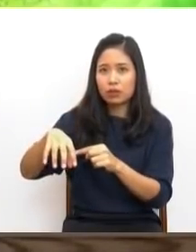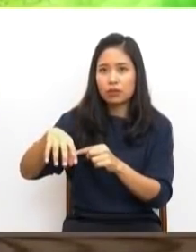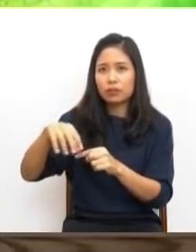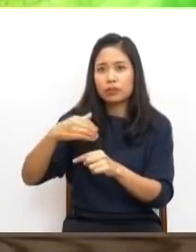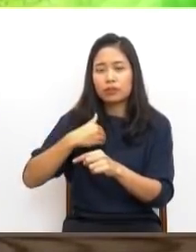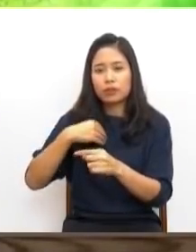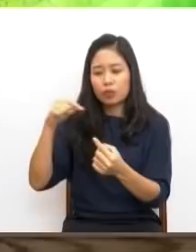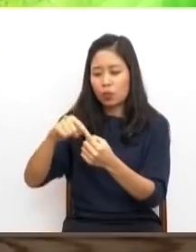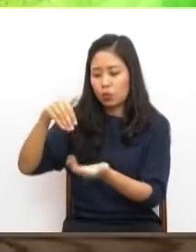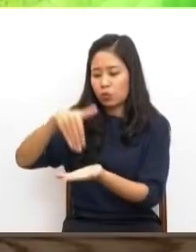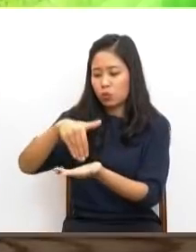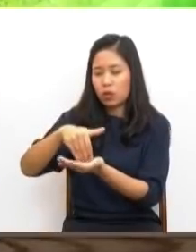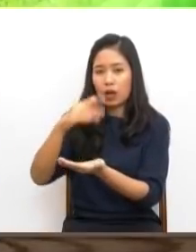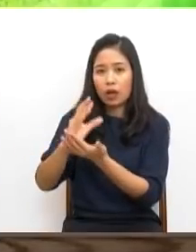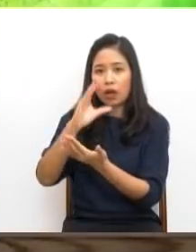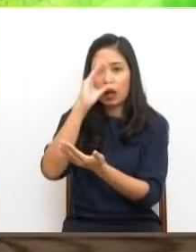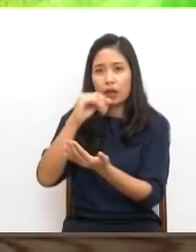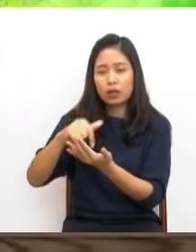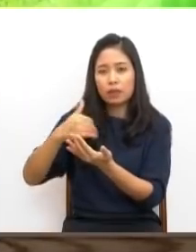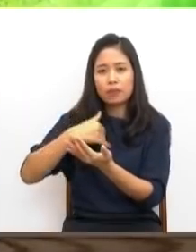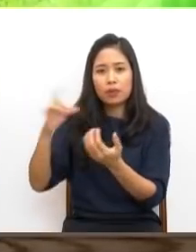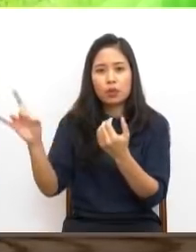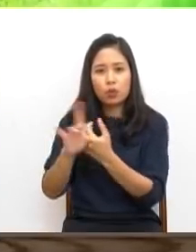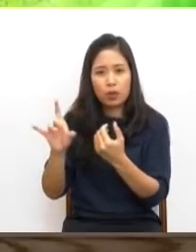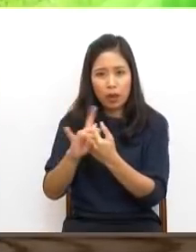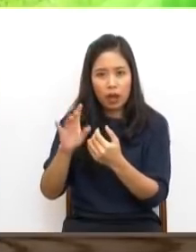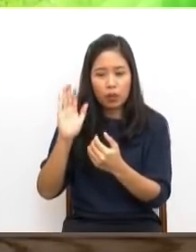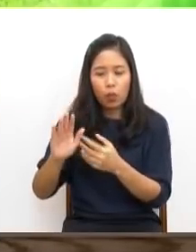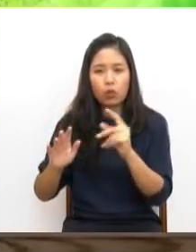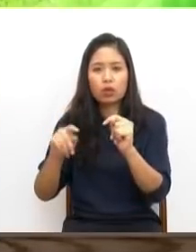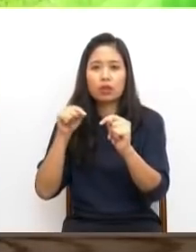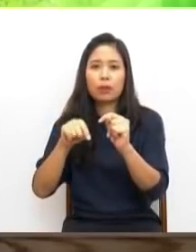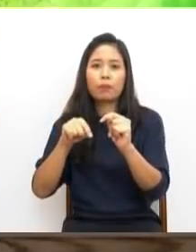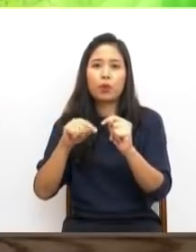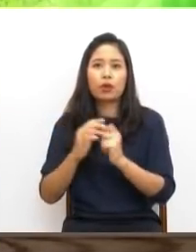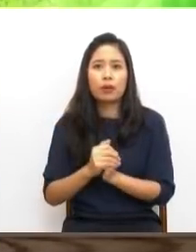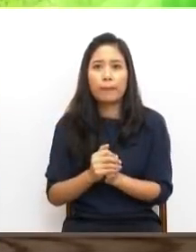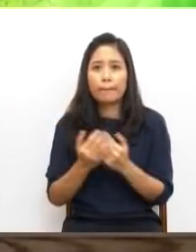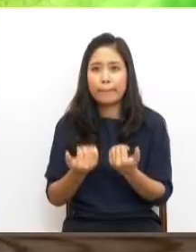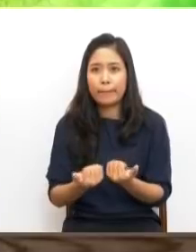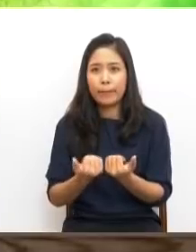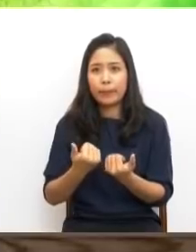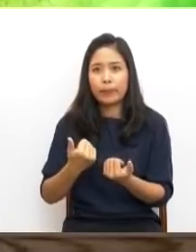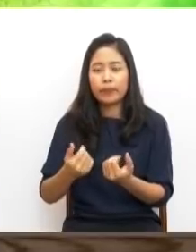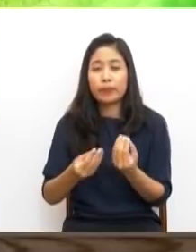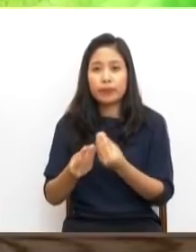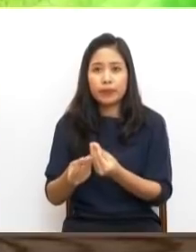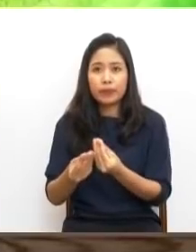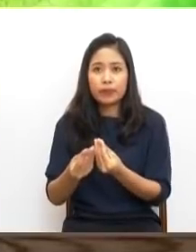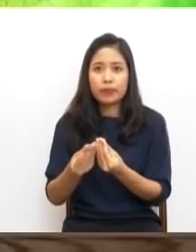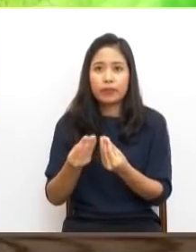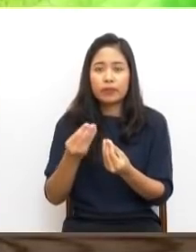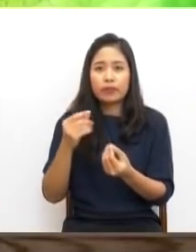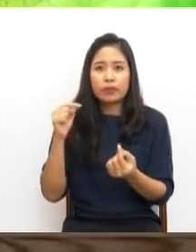การศึกษาที่มีคุณภาพของตำบลในภูมิภาคนั้นๆหรือในโซนท้องถิ่นนั้